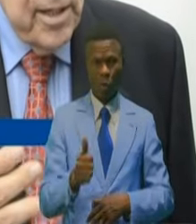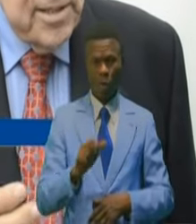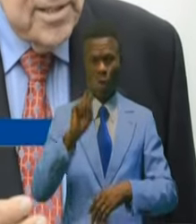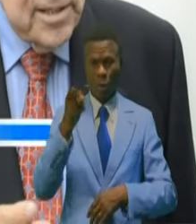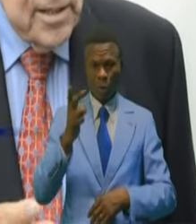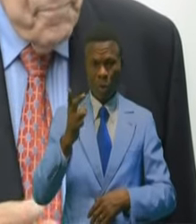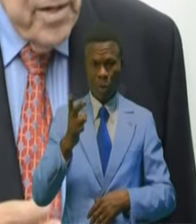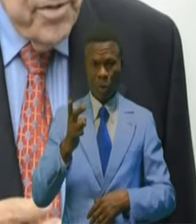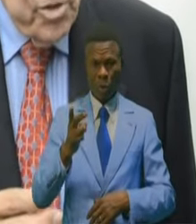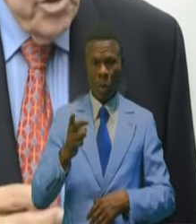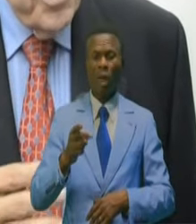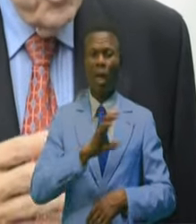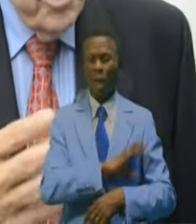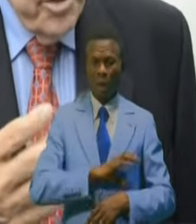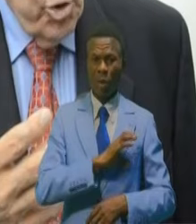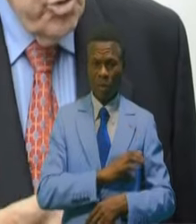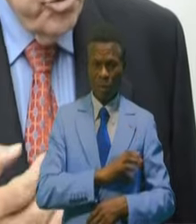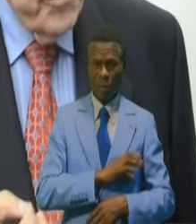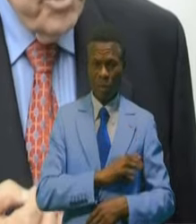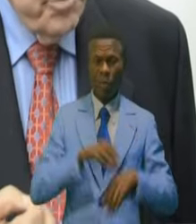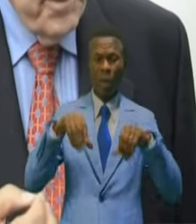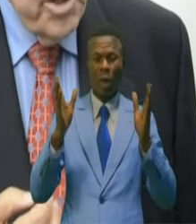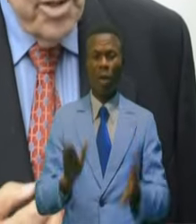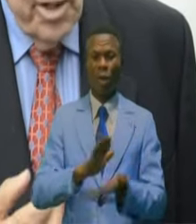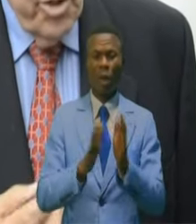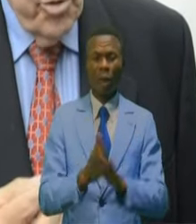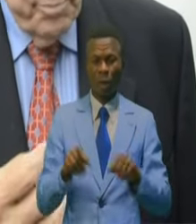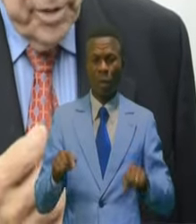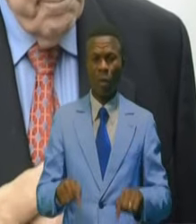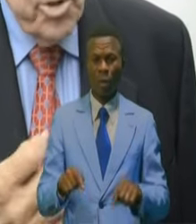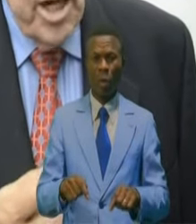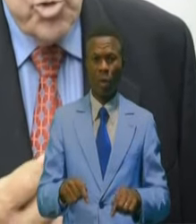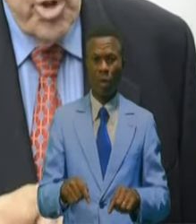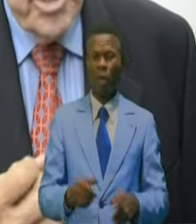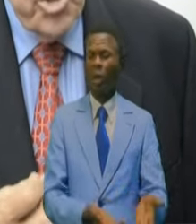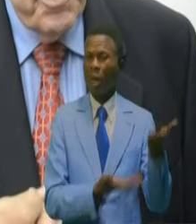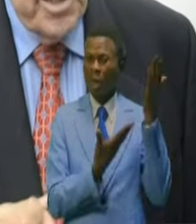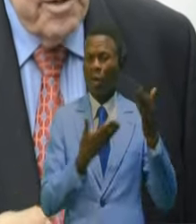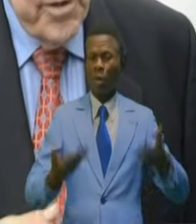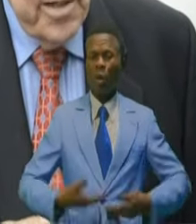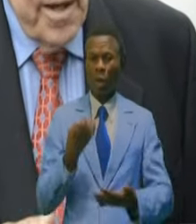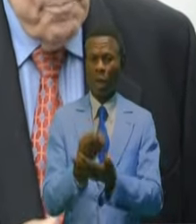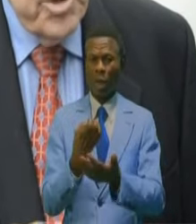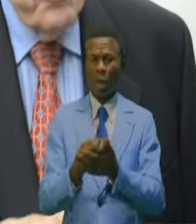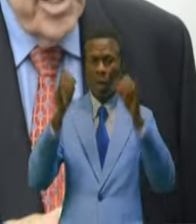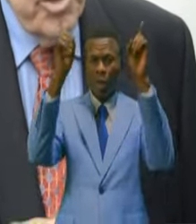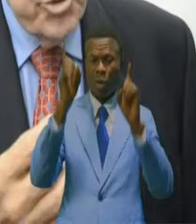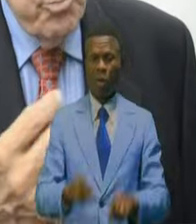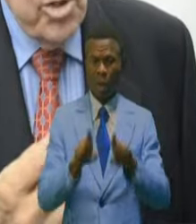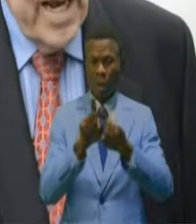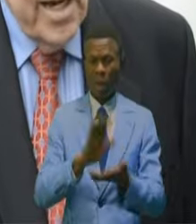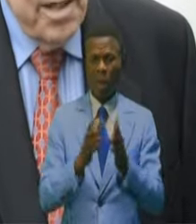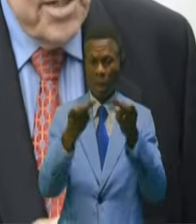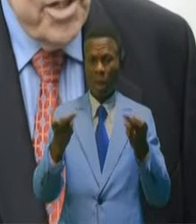deuxième caractéristique, c'est que le Congo devient à ce moment-là un important joueur économique en Afrique, mais devient le